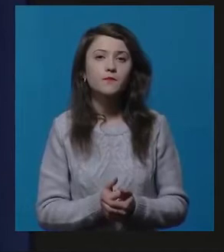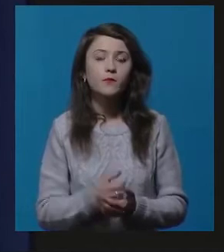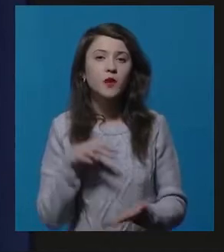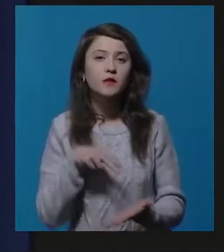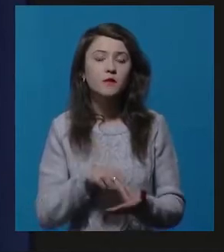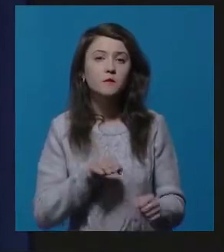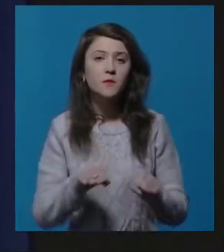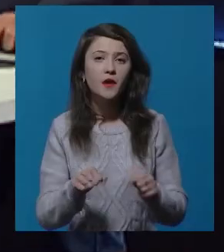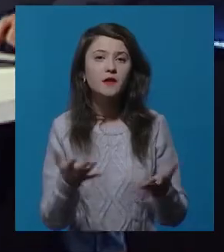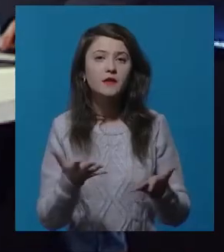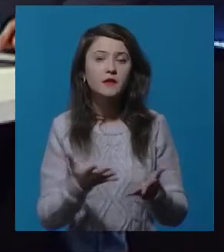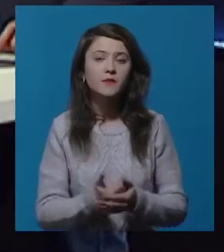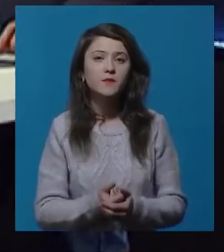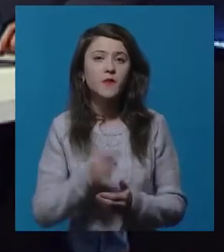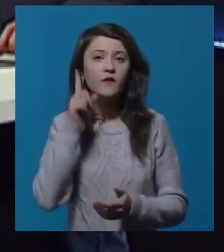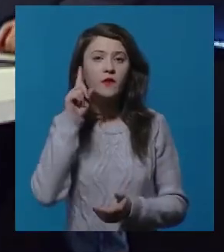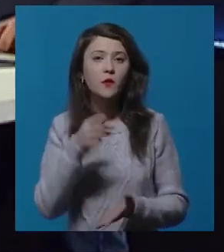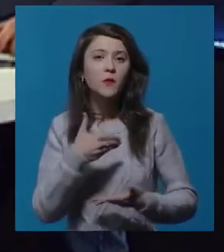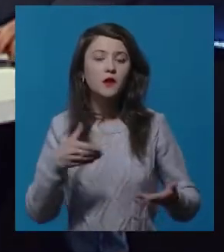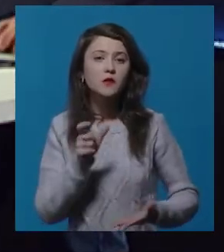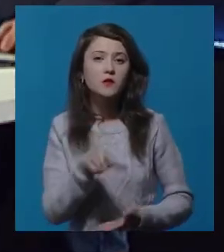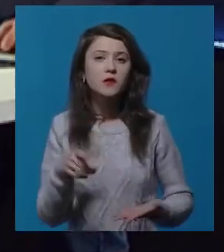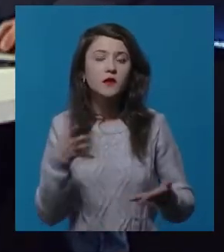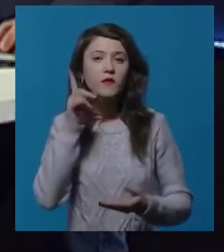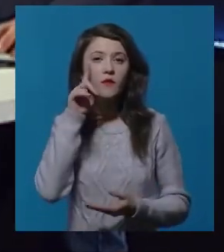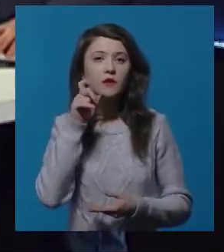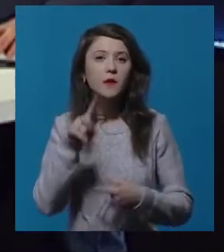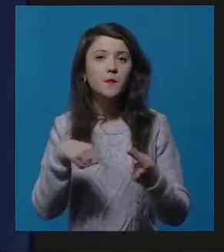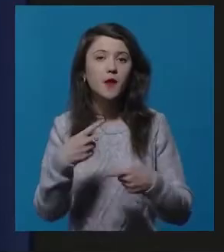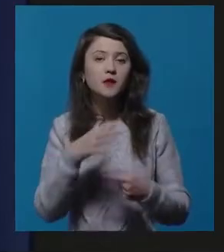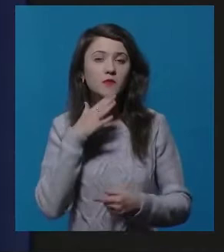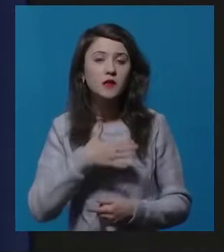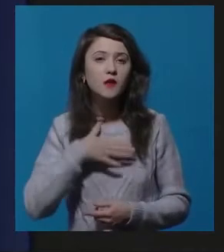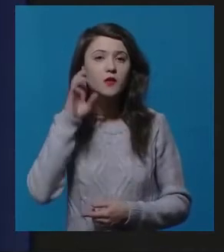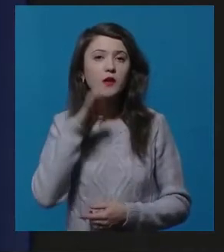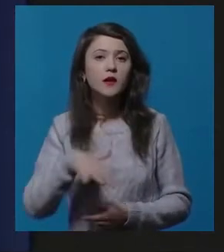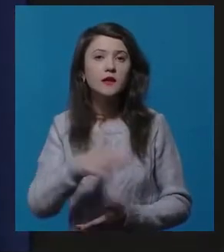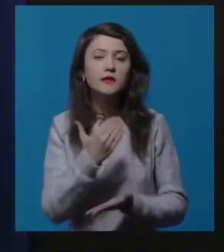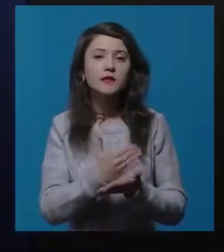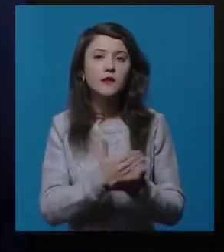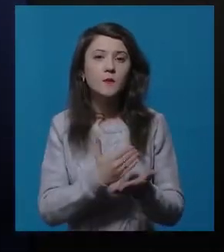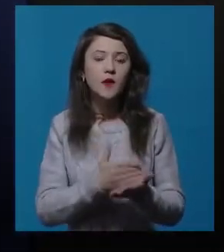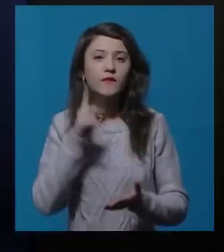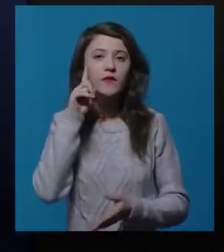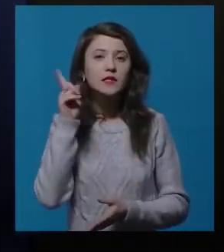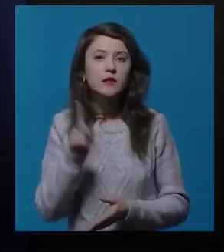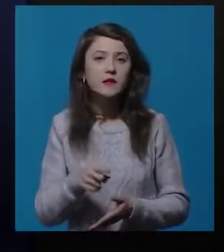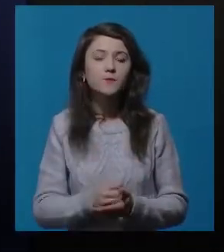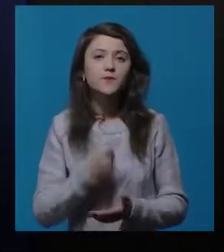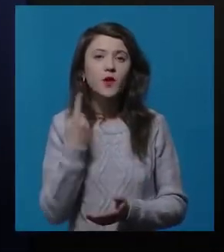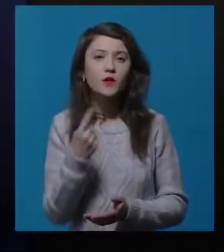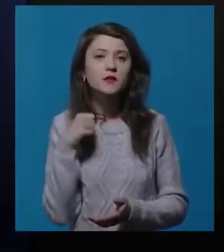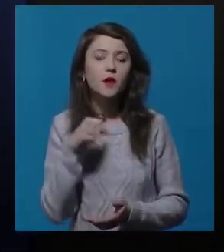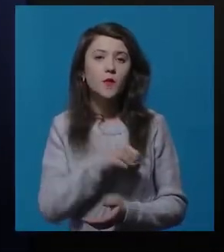який відомий нашим громадянам, який відомий за межами нашої країни. Система визнана однією з